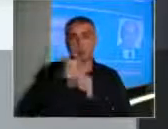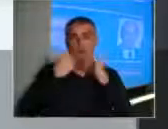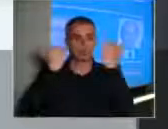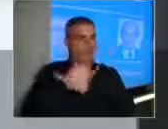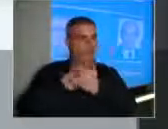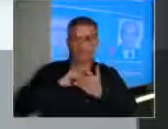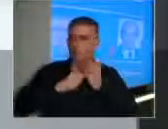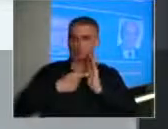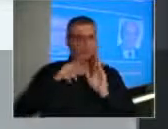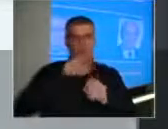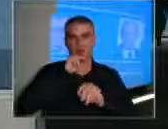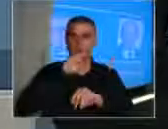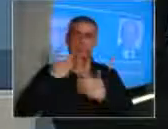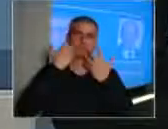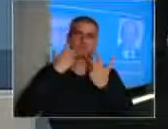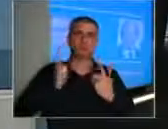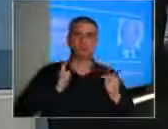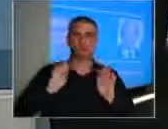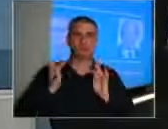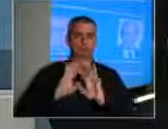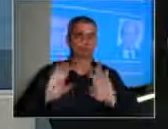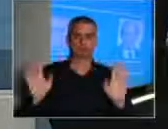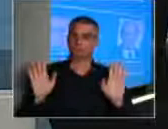אני לא מתכוון לעסוק בסיפורים אישיים.